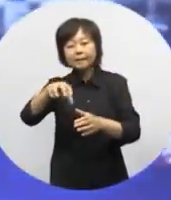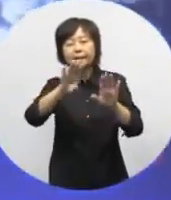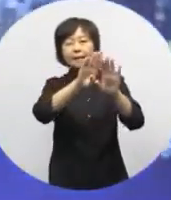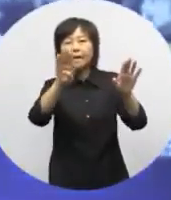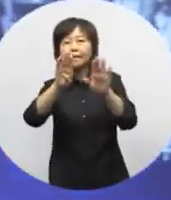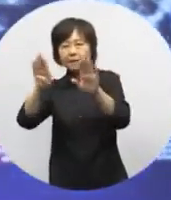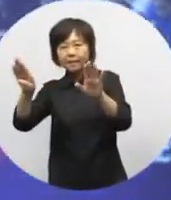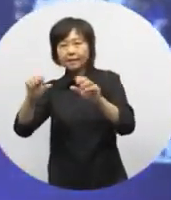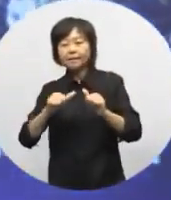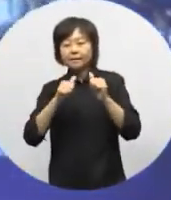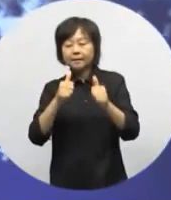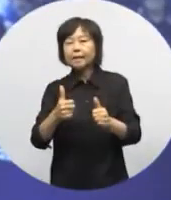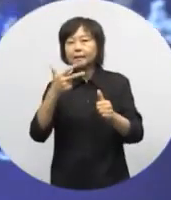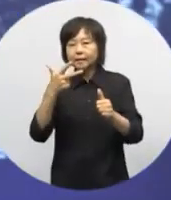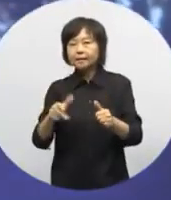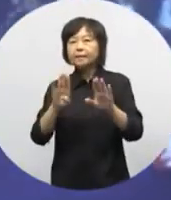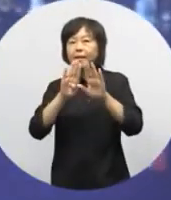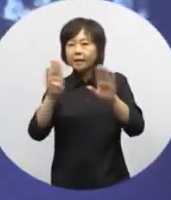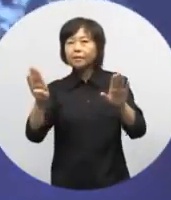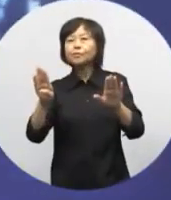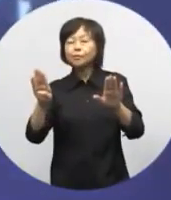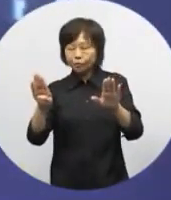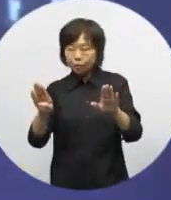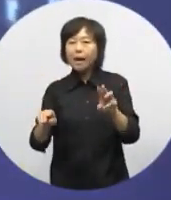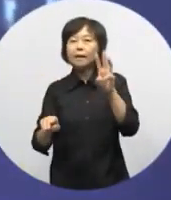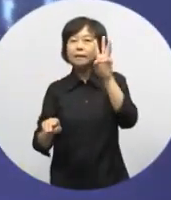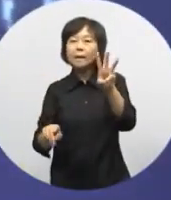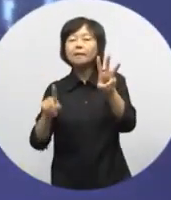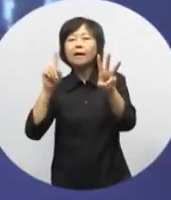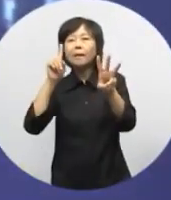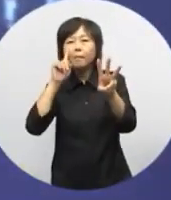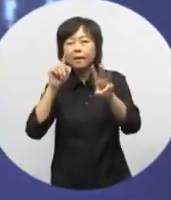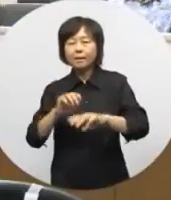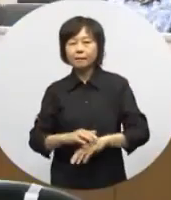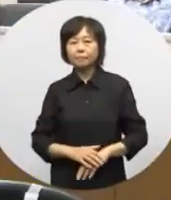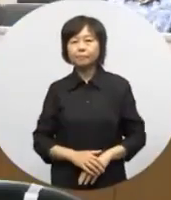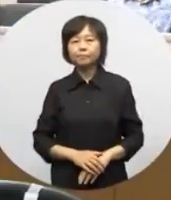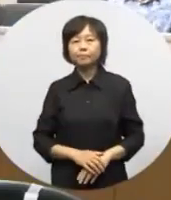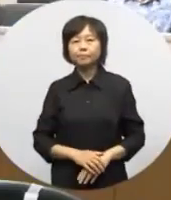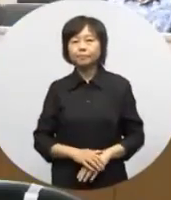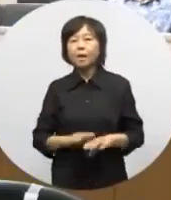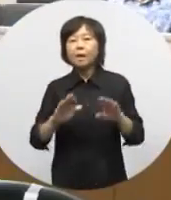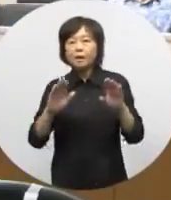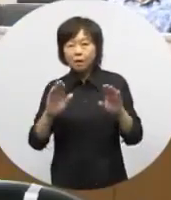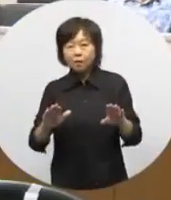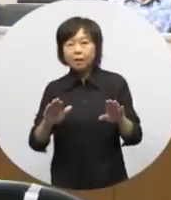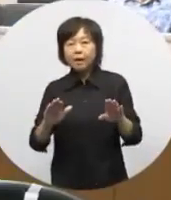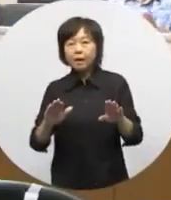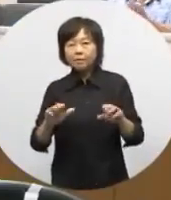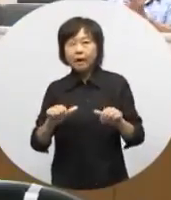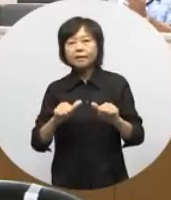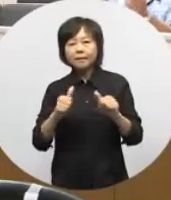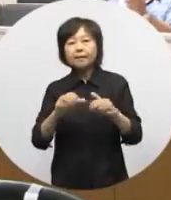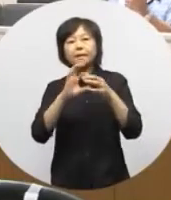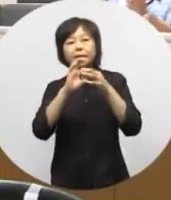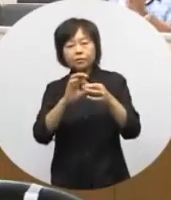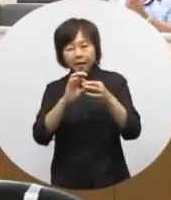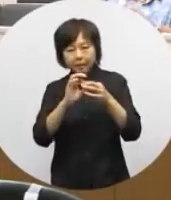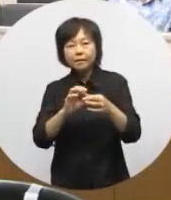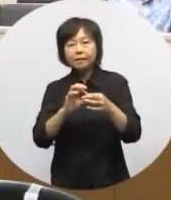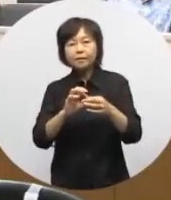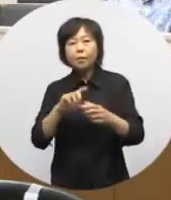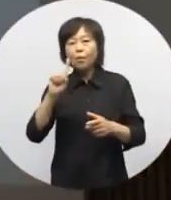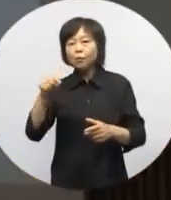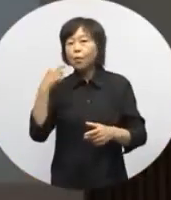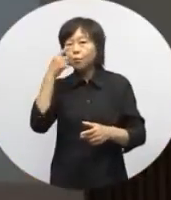、茅ヶ崎市では3回目の開催となりました。 今回は茅ヶ崎市ゆかりの宇宙飛